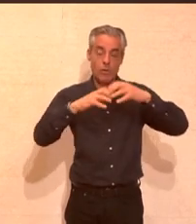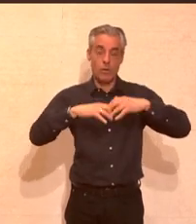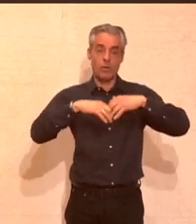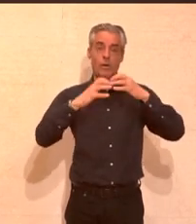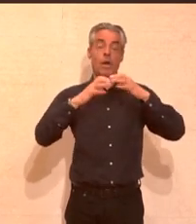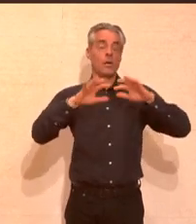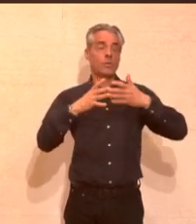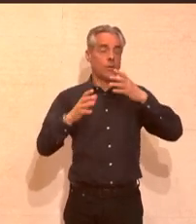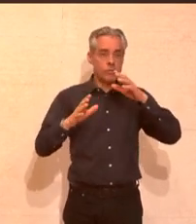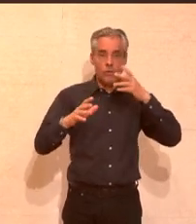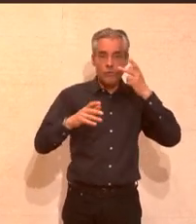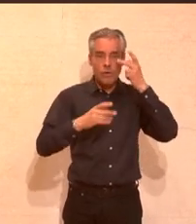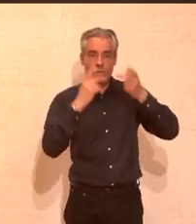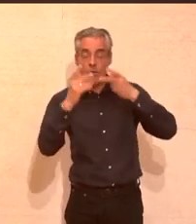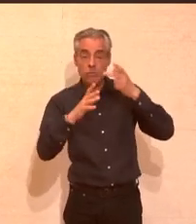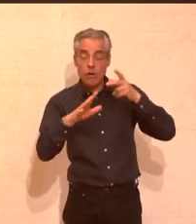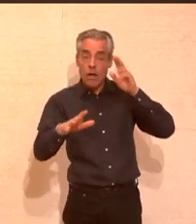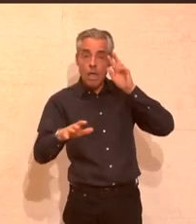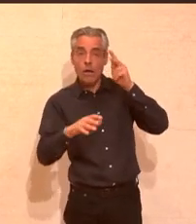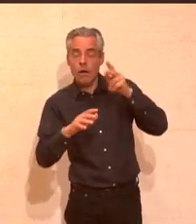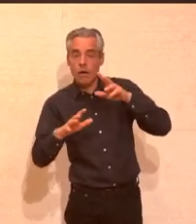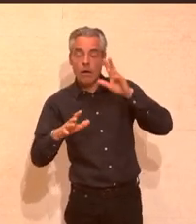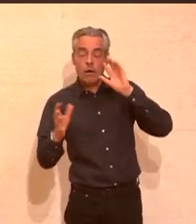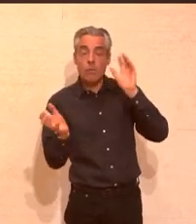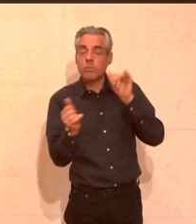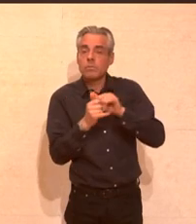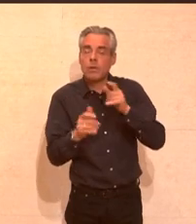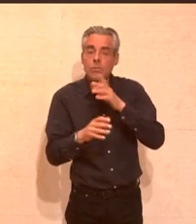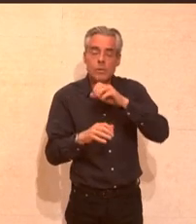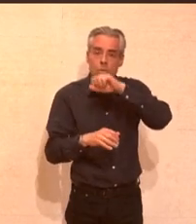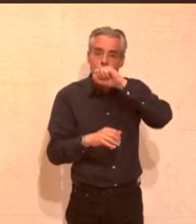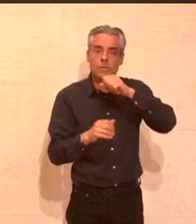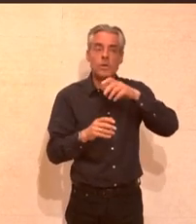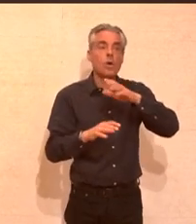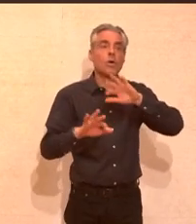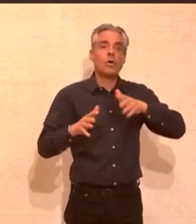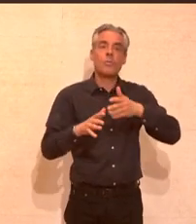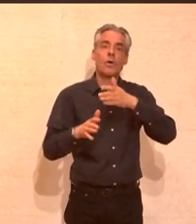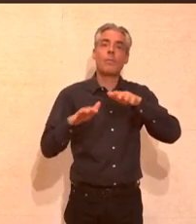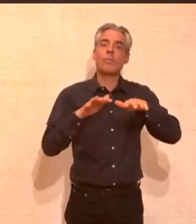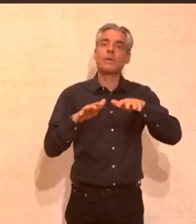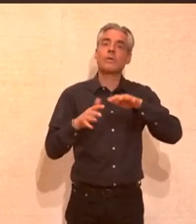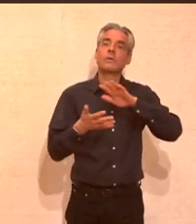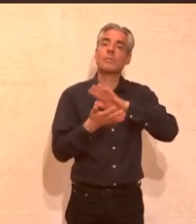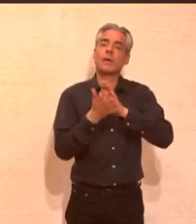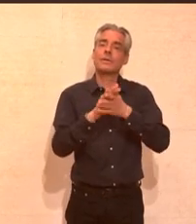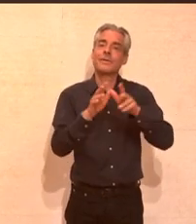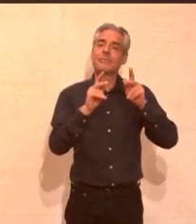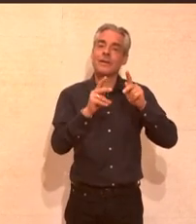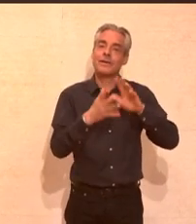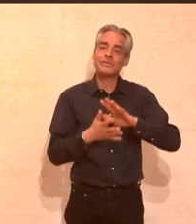horizons insoupçonnés, passionnants sur l'amélioration de nos pratiques pédagogiques.